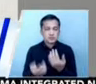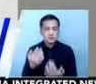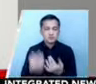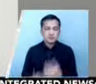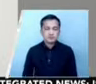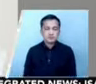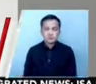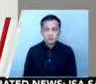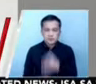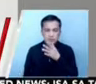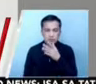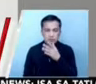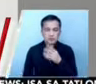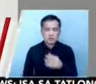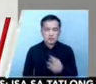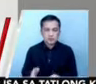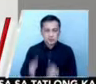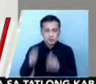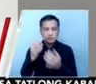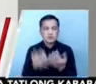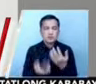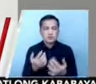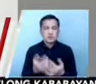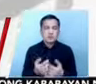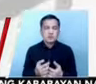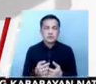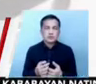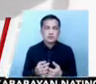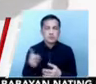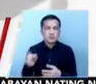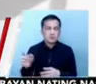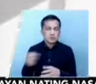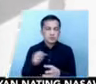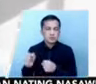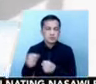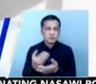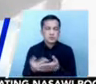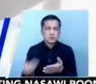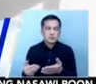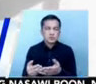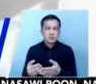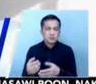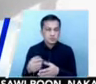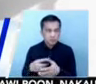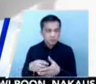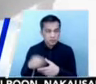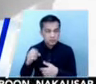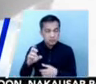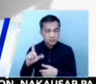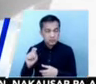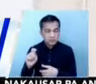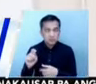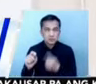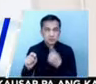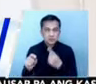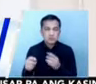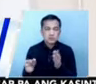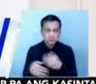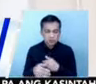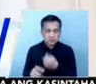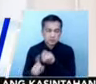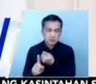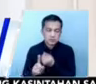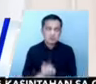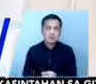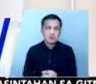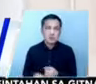nasusunog yung building namin. Tapos kumukuha na sila ng mga gamit. Wala, lumabas sila ng flat nila, yung kwarto mismo nila. Tapos doon na